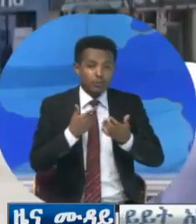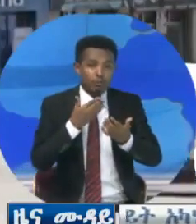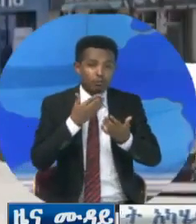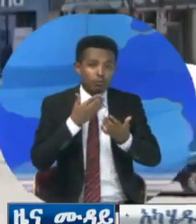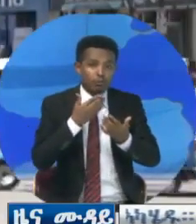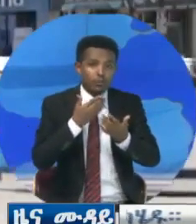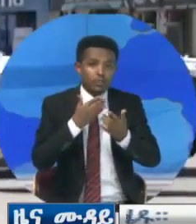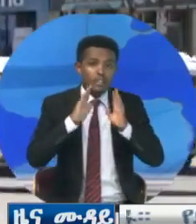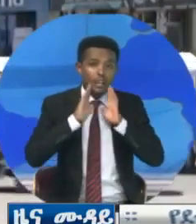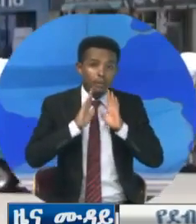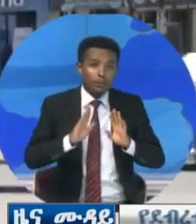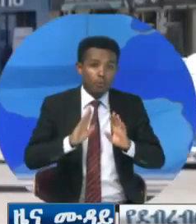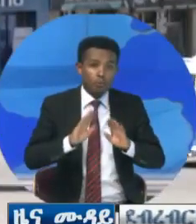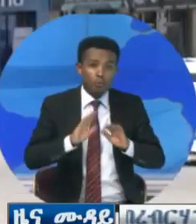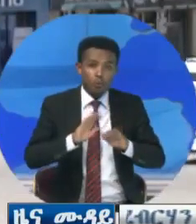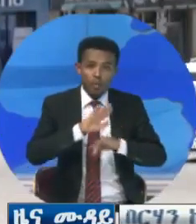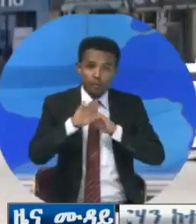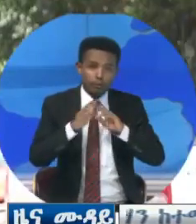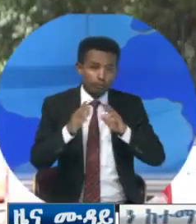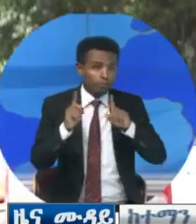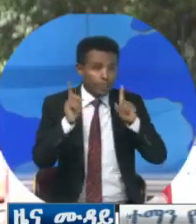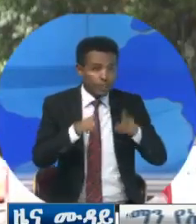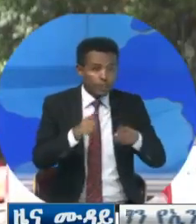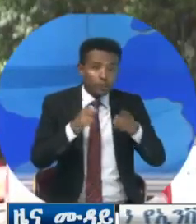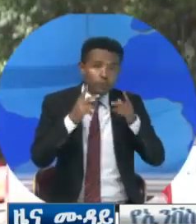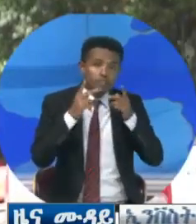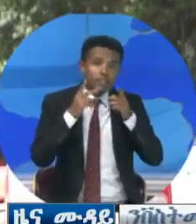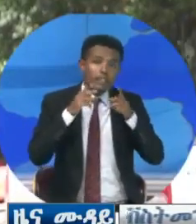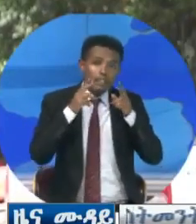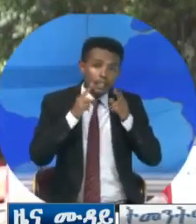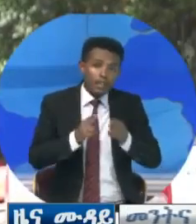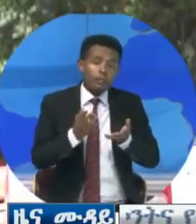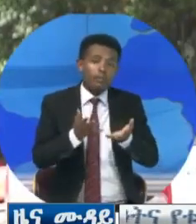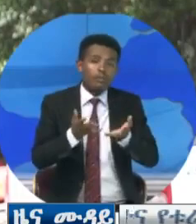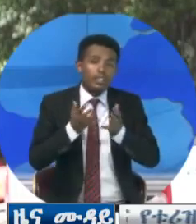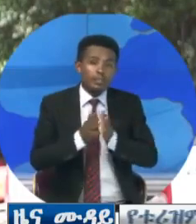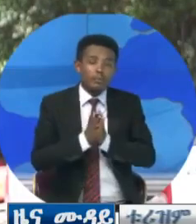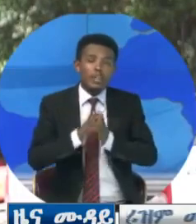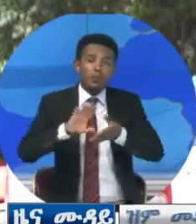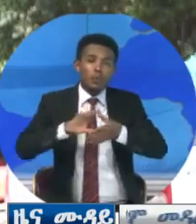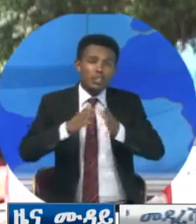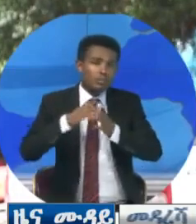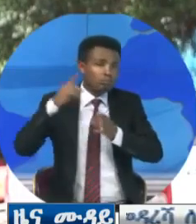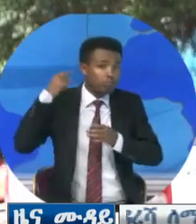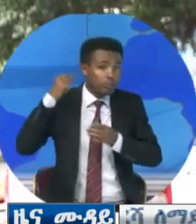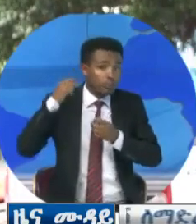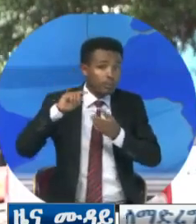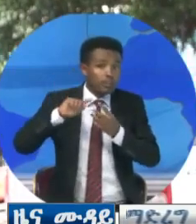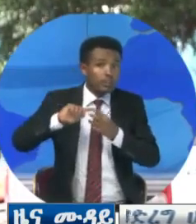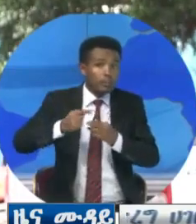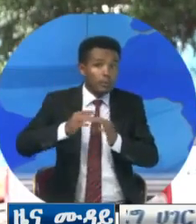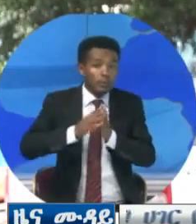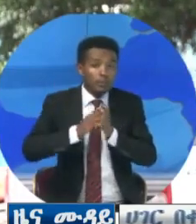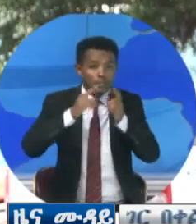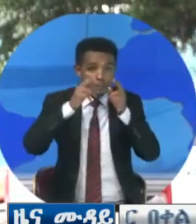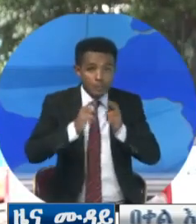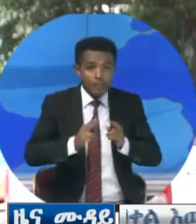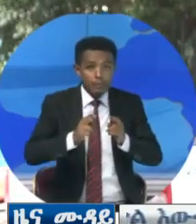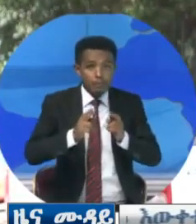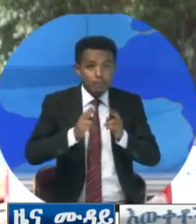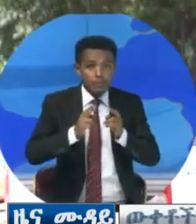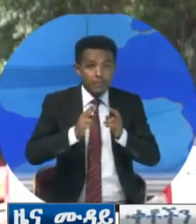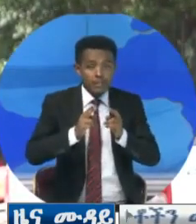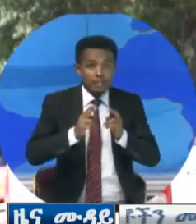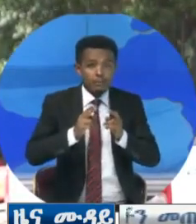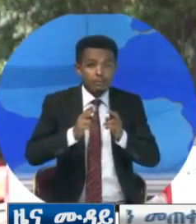ላይ ሰላም ነው መጣችሁ እንድታከብሩ ፈልጋለሁ። ከጥንት ጀምሮ የጥምቀት በዓል በጎንደር በጣም ይከበራል። ቱሪስቶችም እንደ